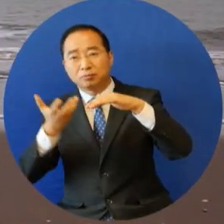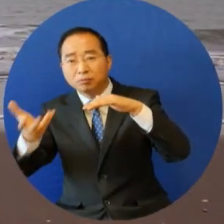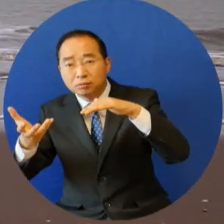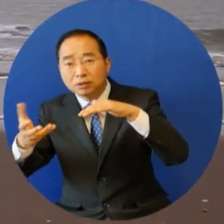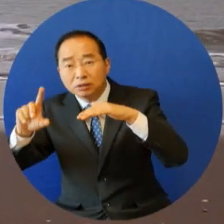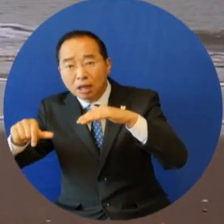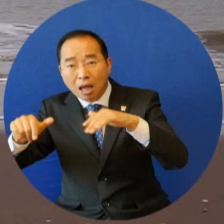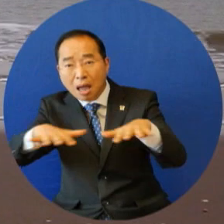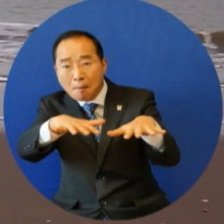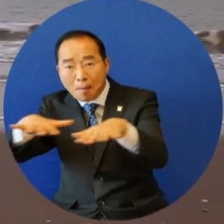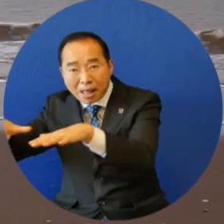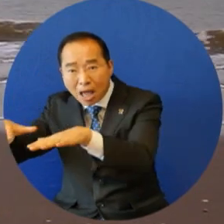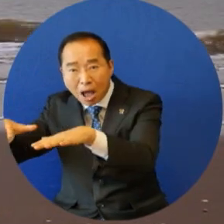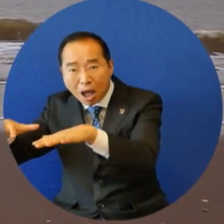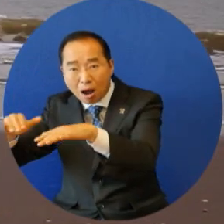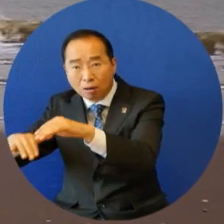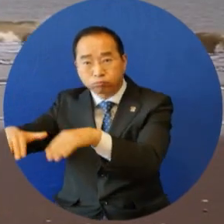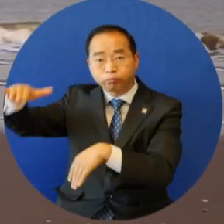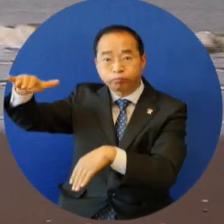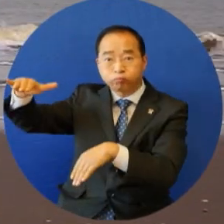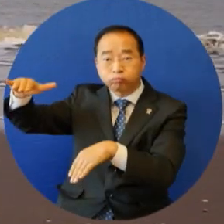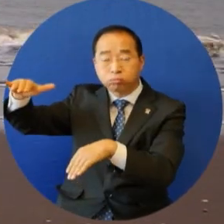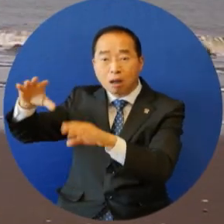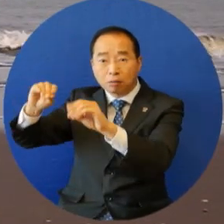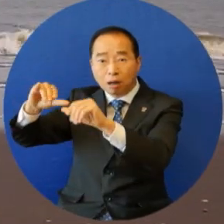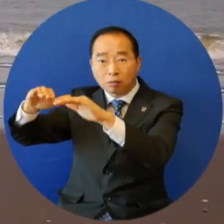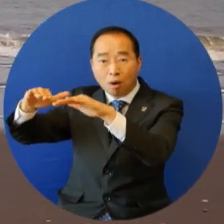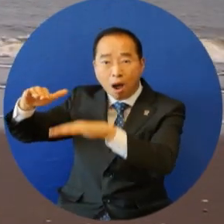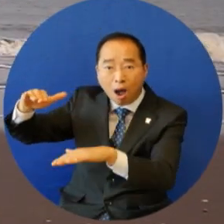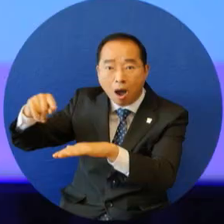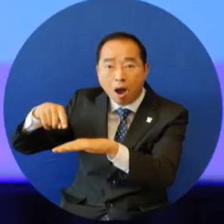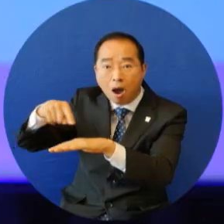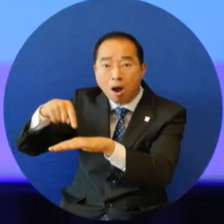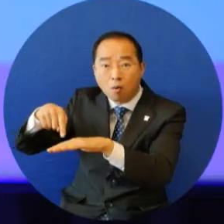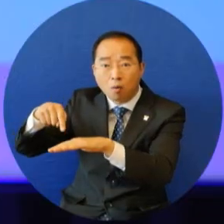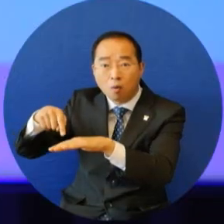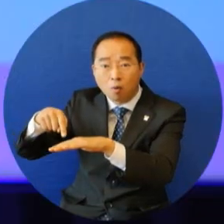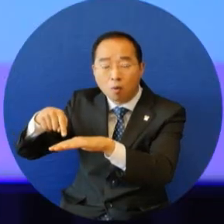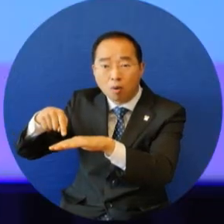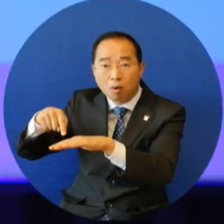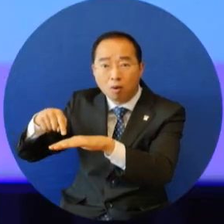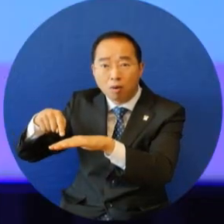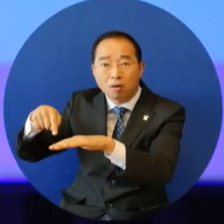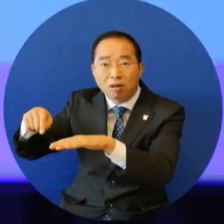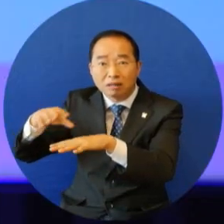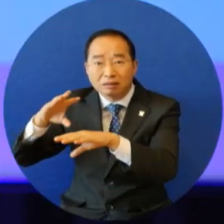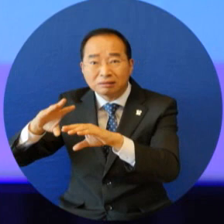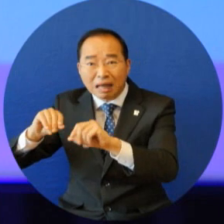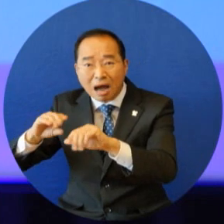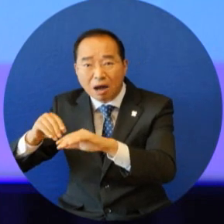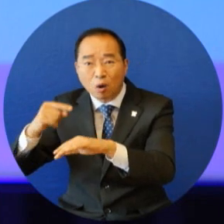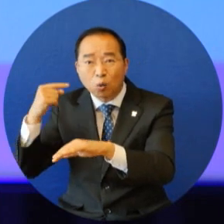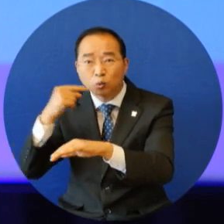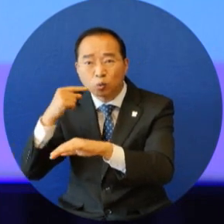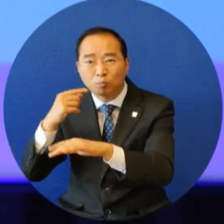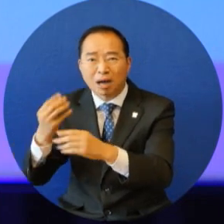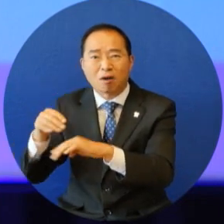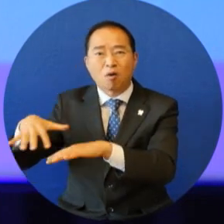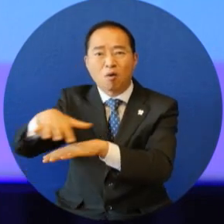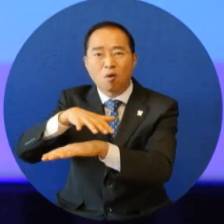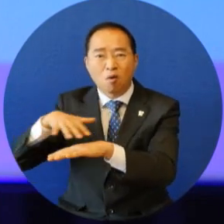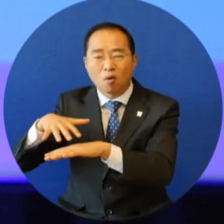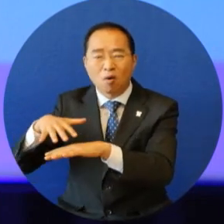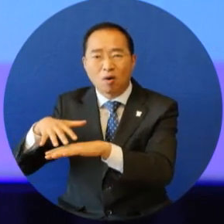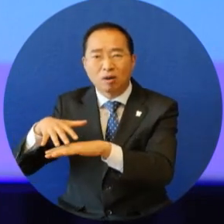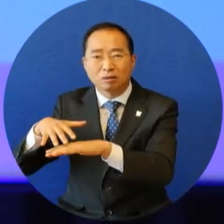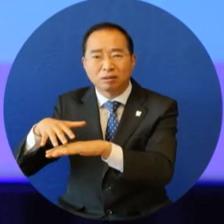많아서 농사가 안 돼. 그래서 거기는 그 당시 한 100만 명 정도의 사람들이 모여 살았는데 그